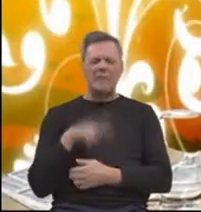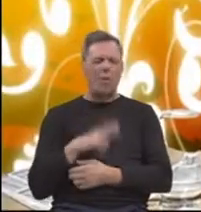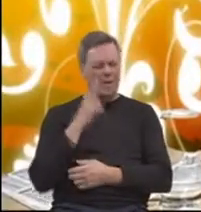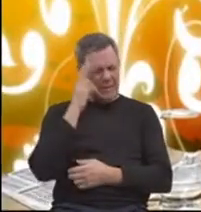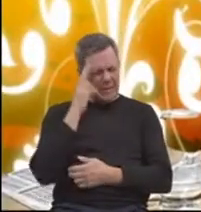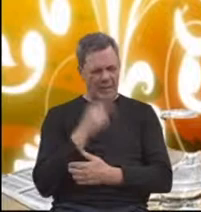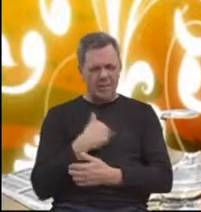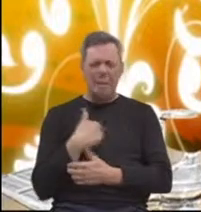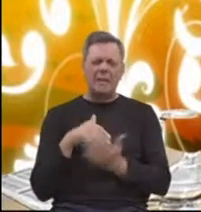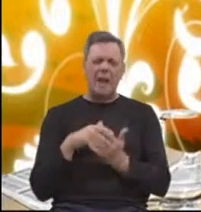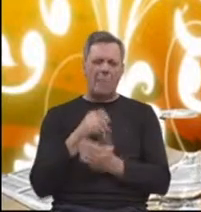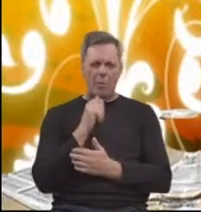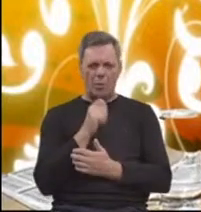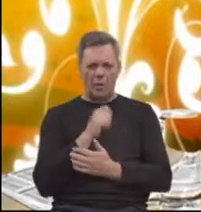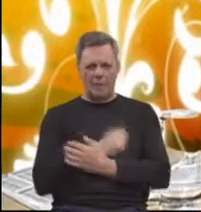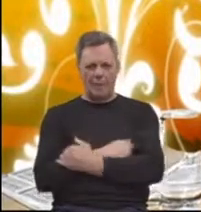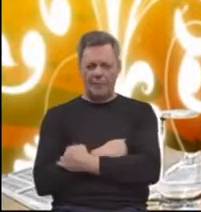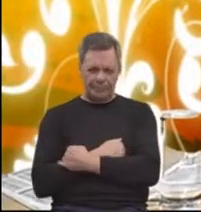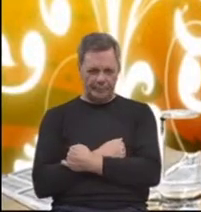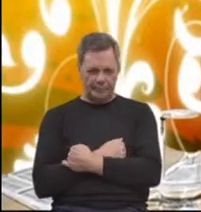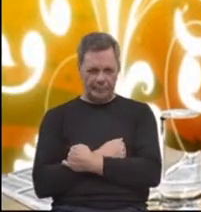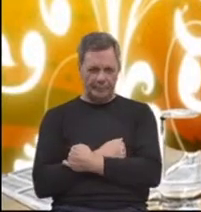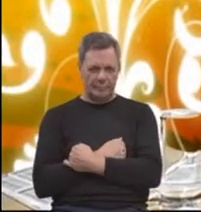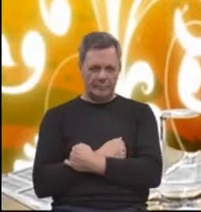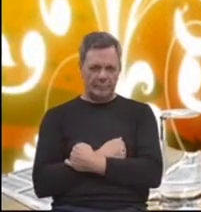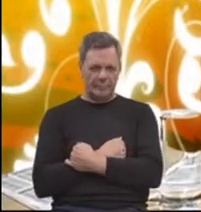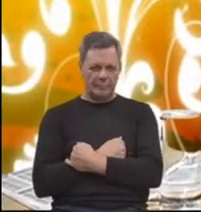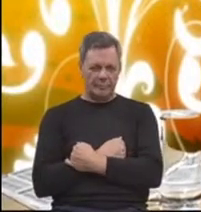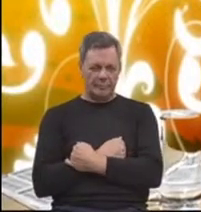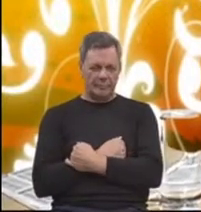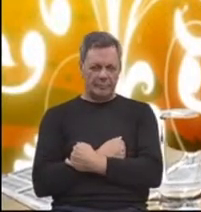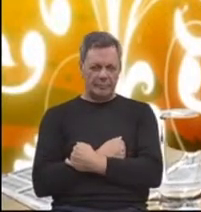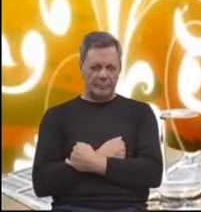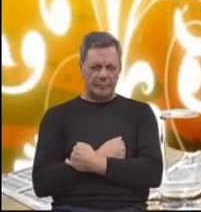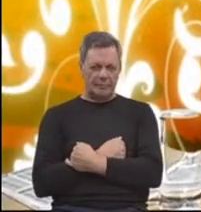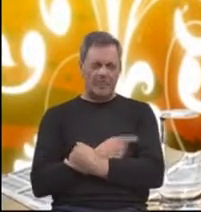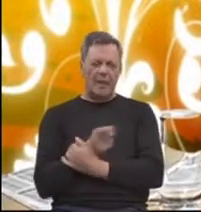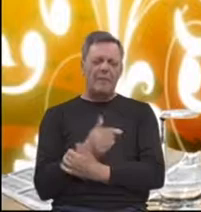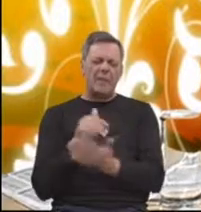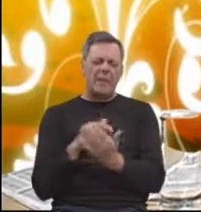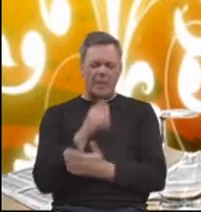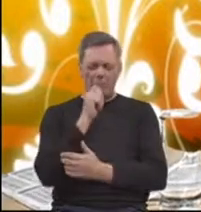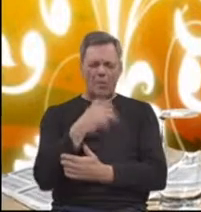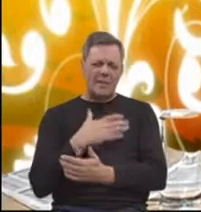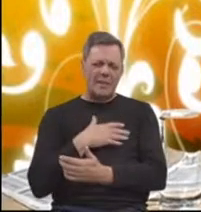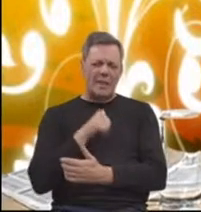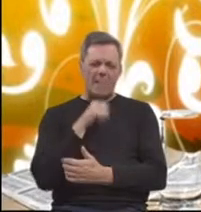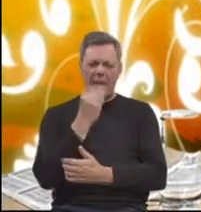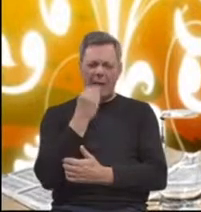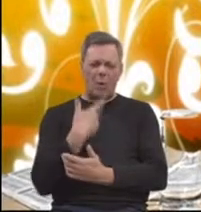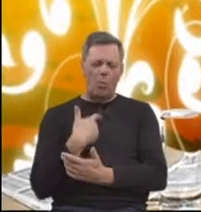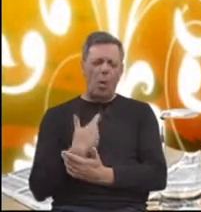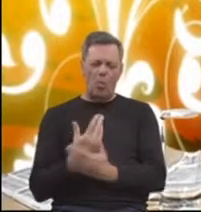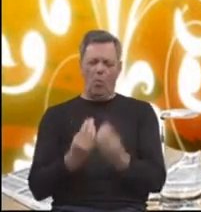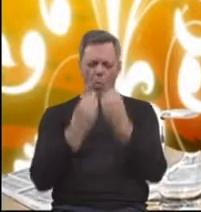Mi je trebamo poštivati. Ali ja to kažem svojim ljudima s kojim radim. Vi trebate poštivati sebe i hranu koju u